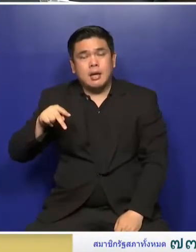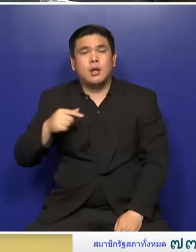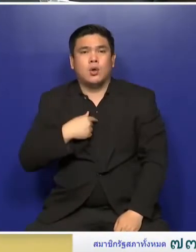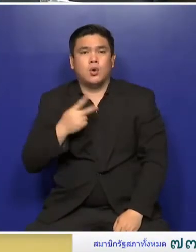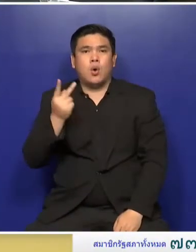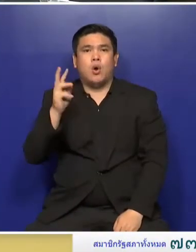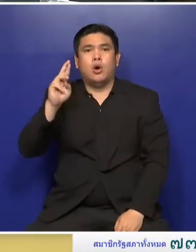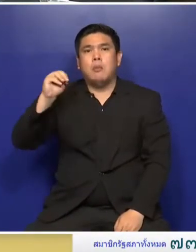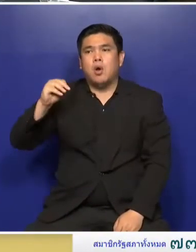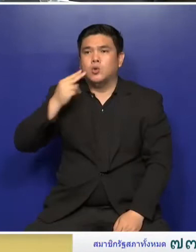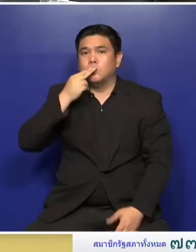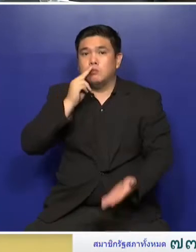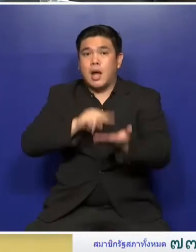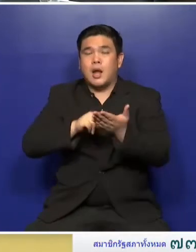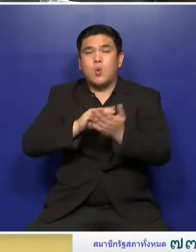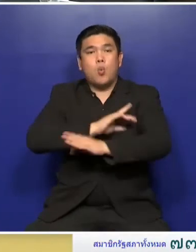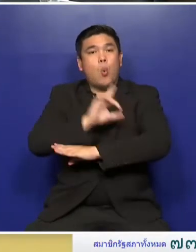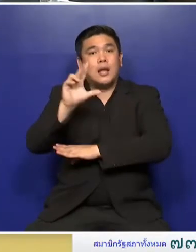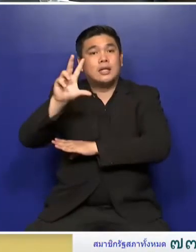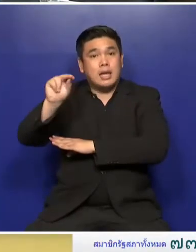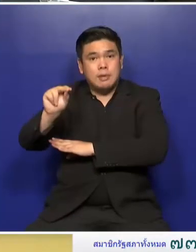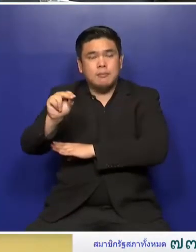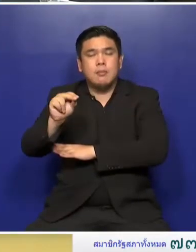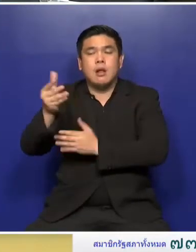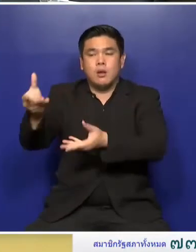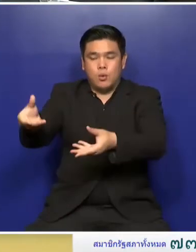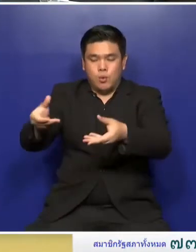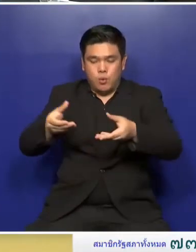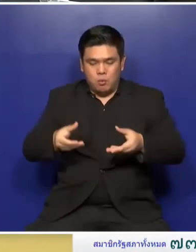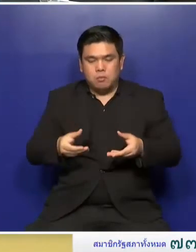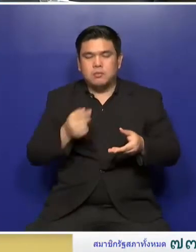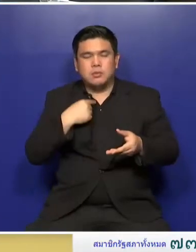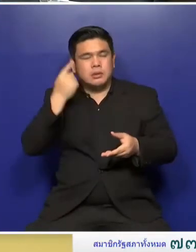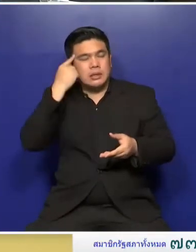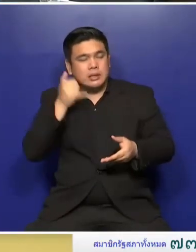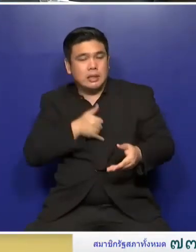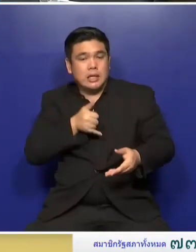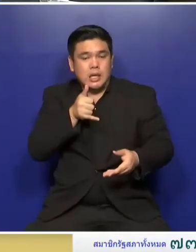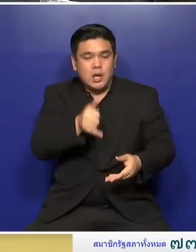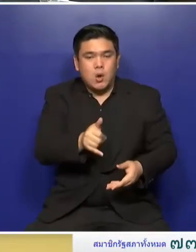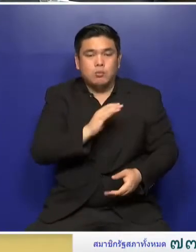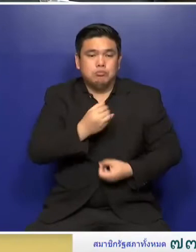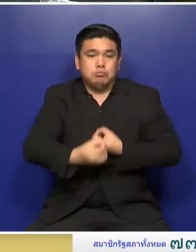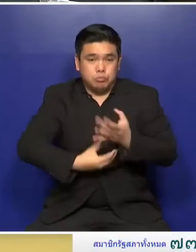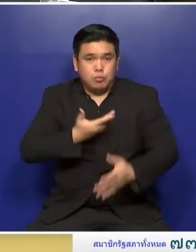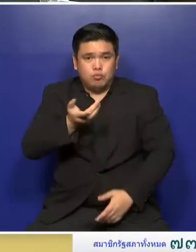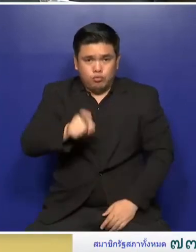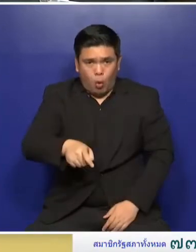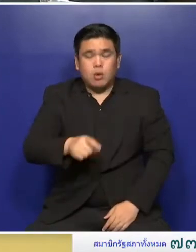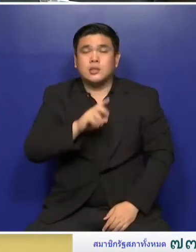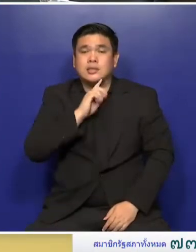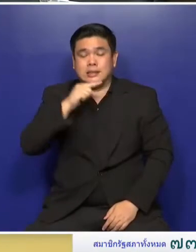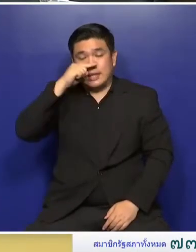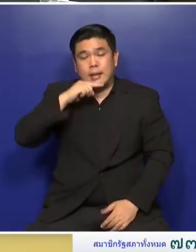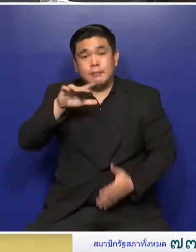30 วันตามทมกำหนดเวลาแล้วเราก็ขอเข้าไปเพื่อจะแดงคามคดเห็ว่าประเทศไยพึงจะต้องเล่งเจรจ